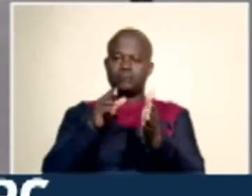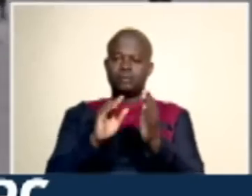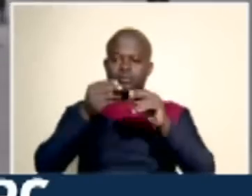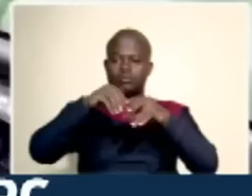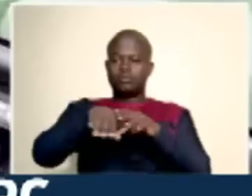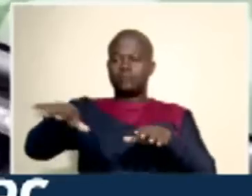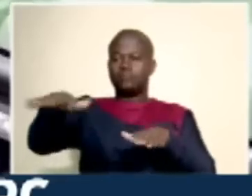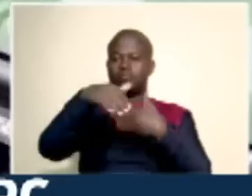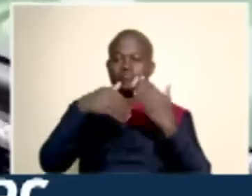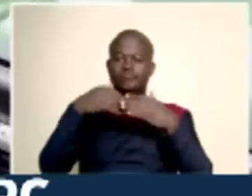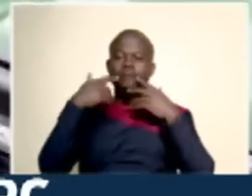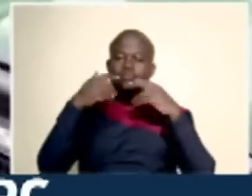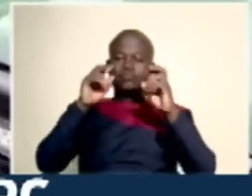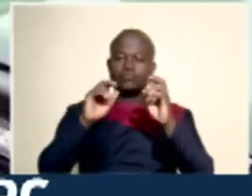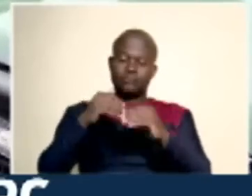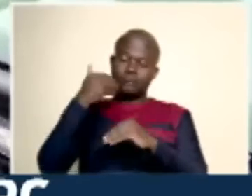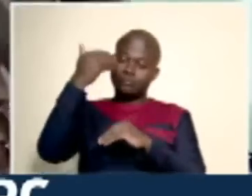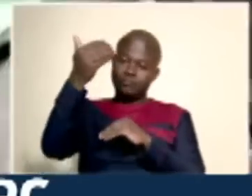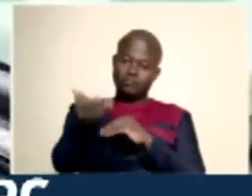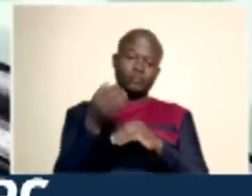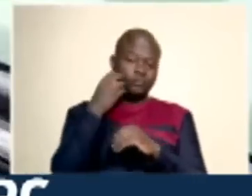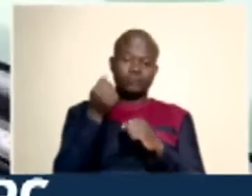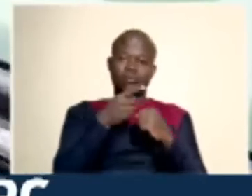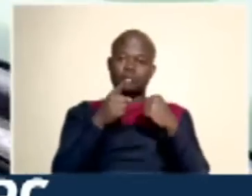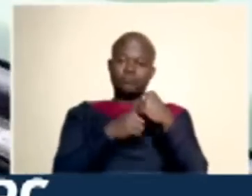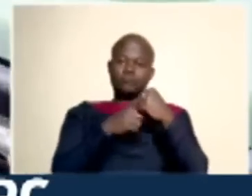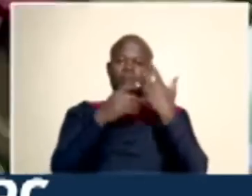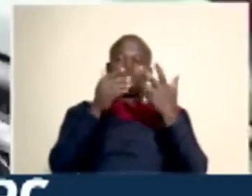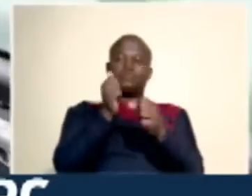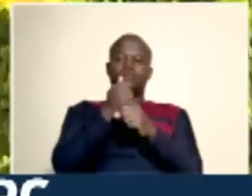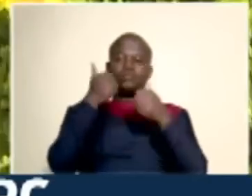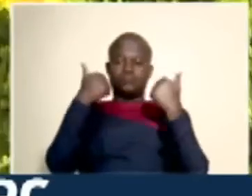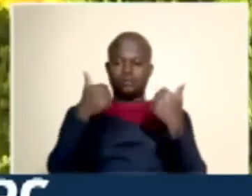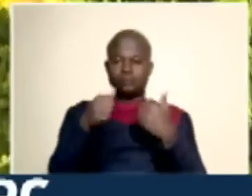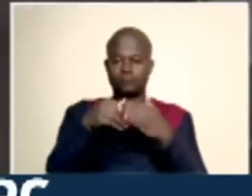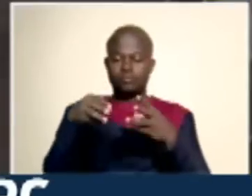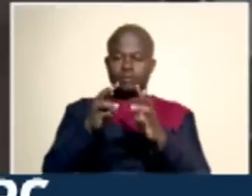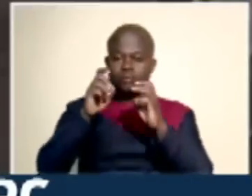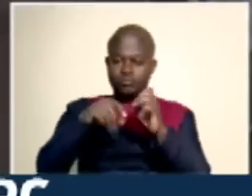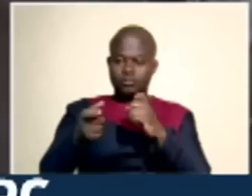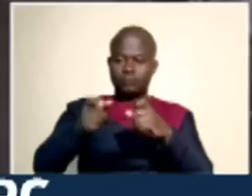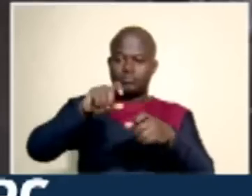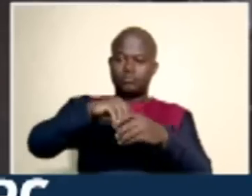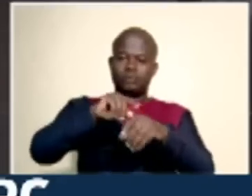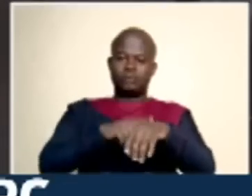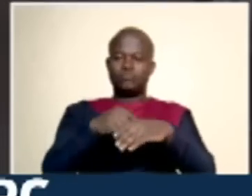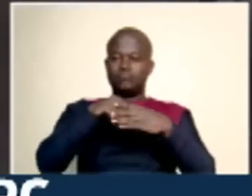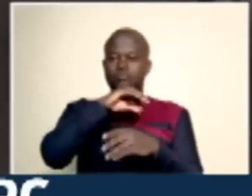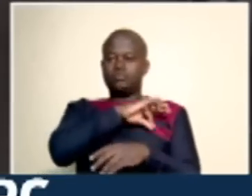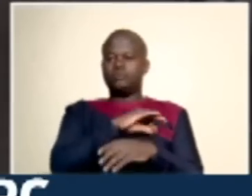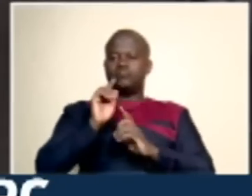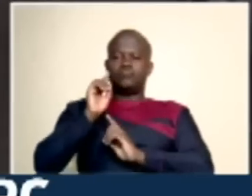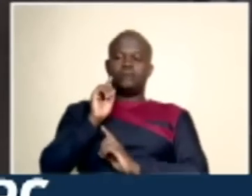muri aka karere asanga nyuma y'amezi atandatu izo ngabo zimaze gukora akazi keza ku buryo zikwiye kongererwa igihe mu nyungu